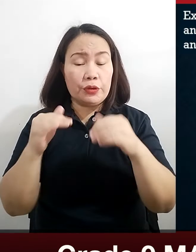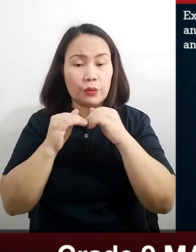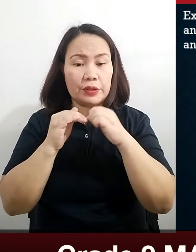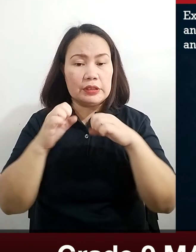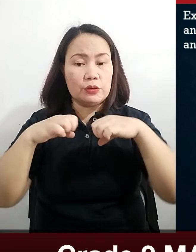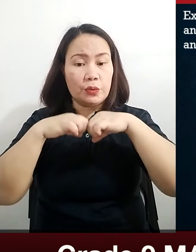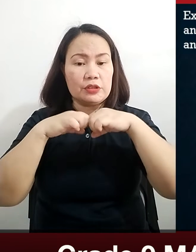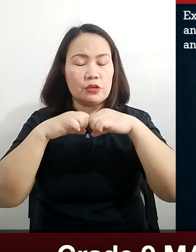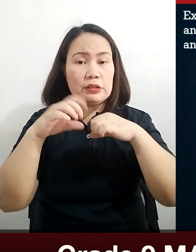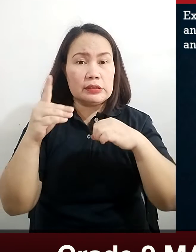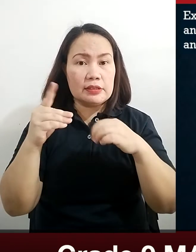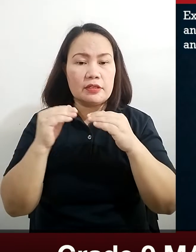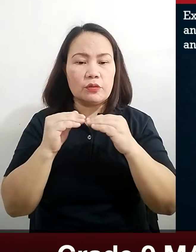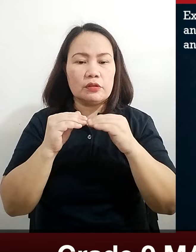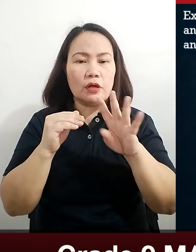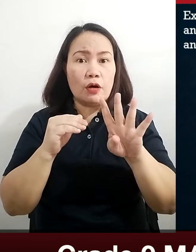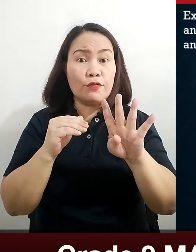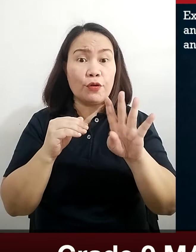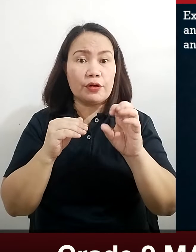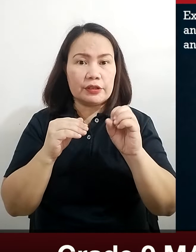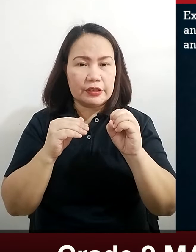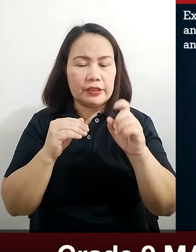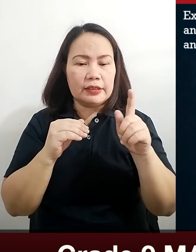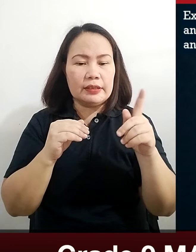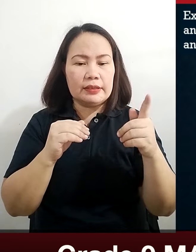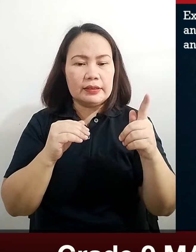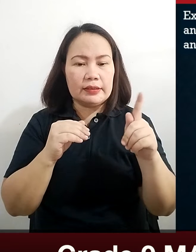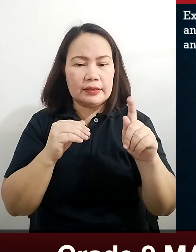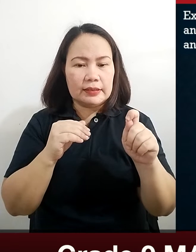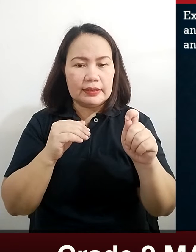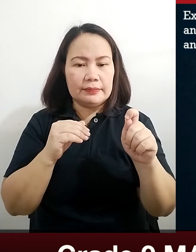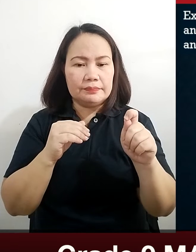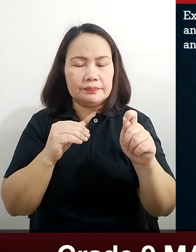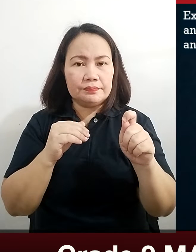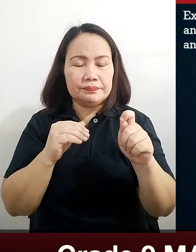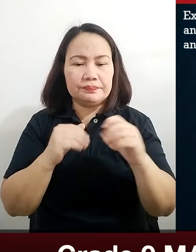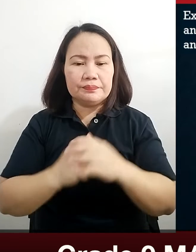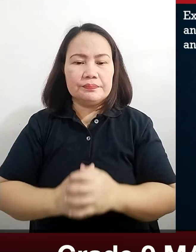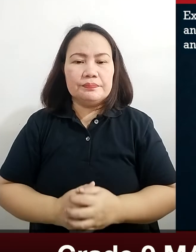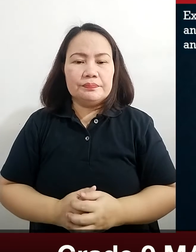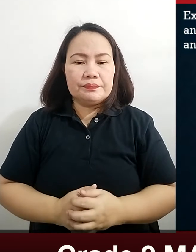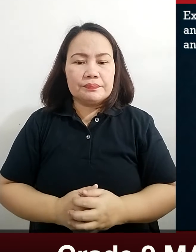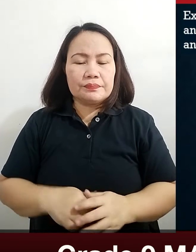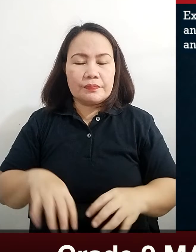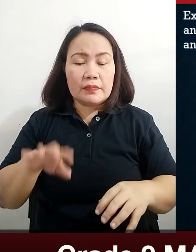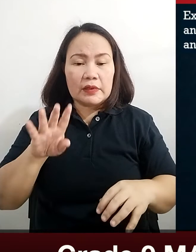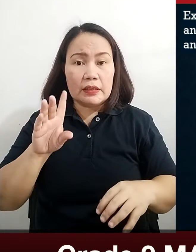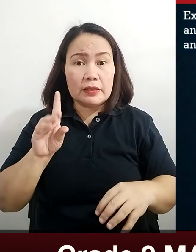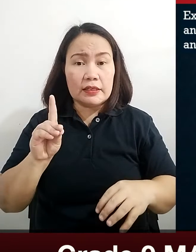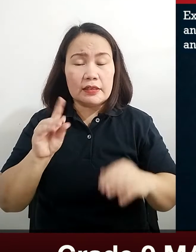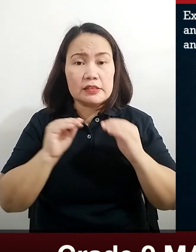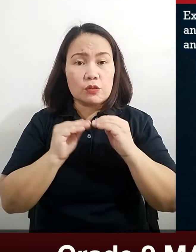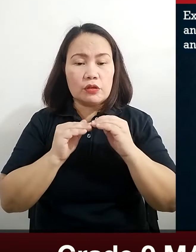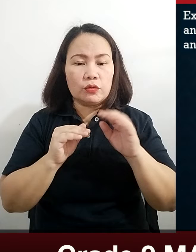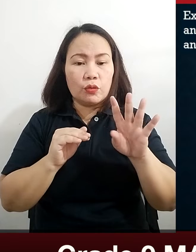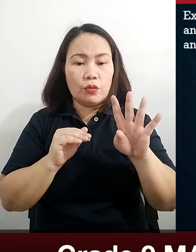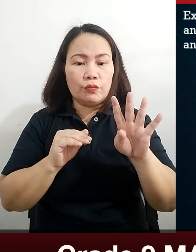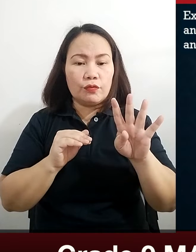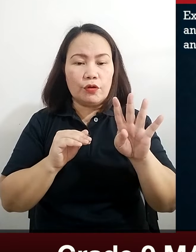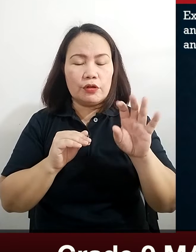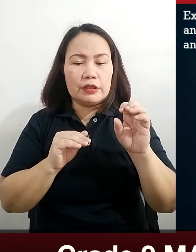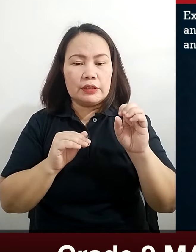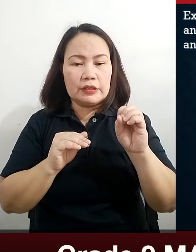to 40. So, ito yung ang constant natin, 40. Tapos, yung equation natin ito. D is equal to